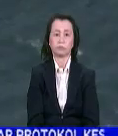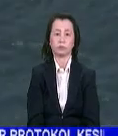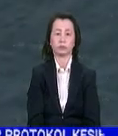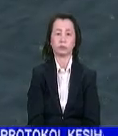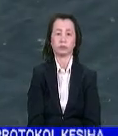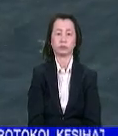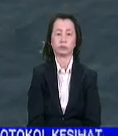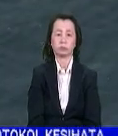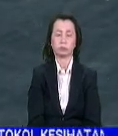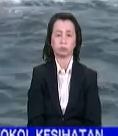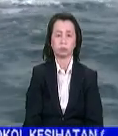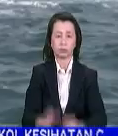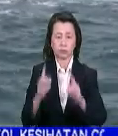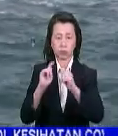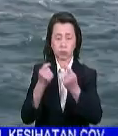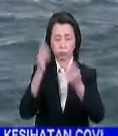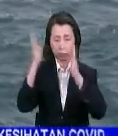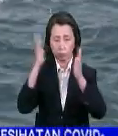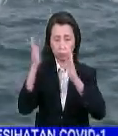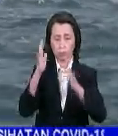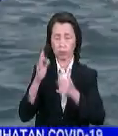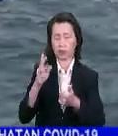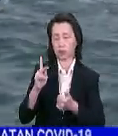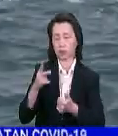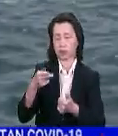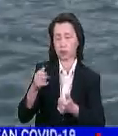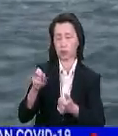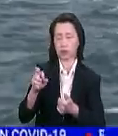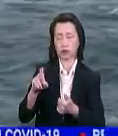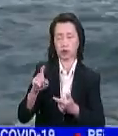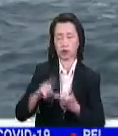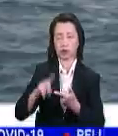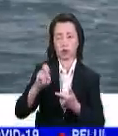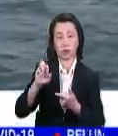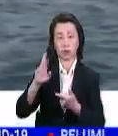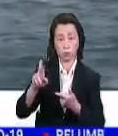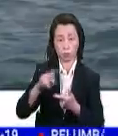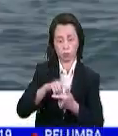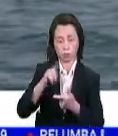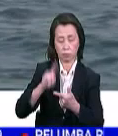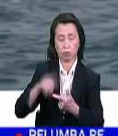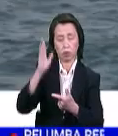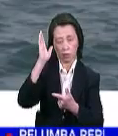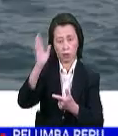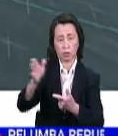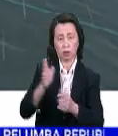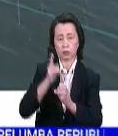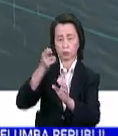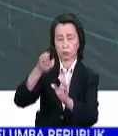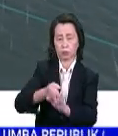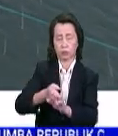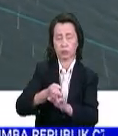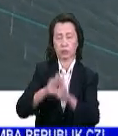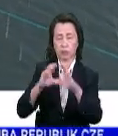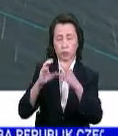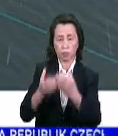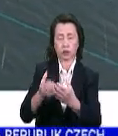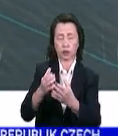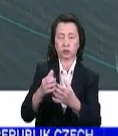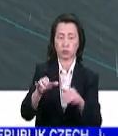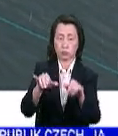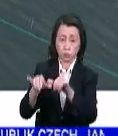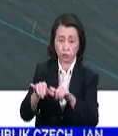Hai kok negara diwakili garut hijau Effendi dan nursastri motif mereka dijadwal menyertai acara kelas selesai